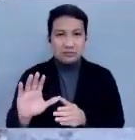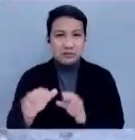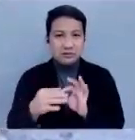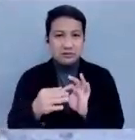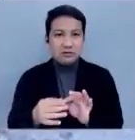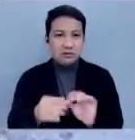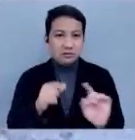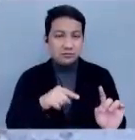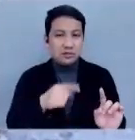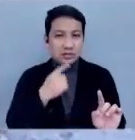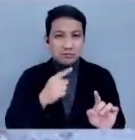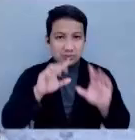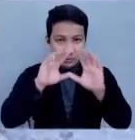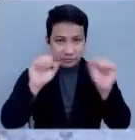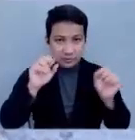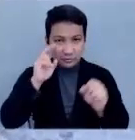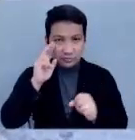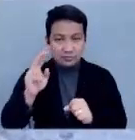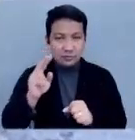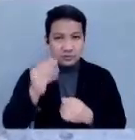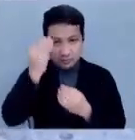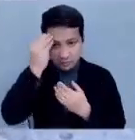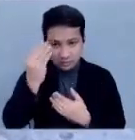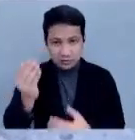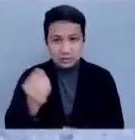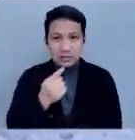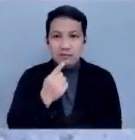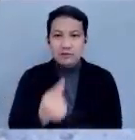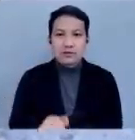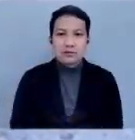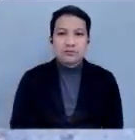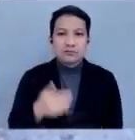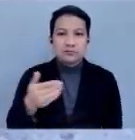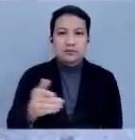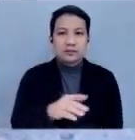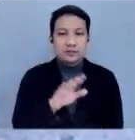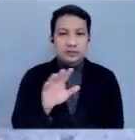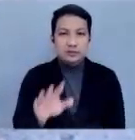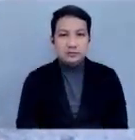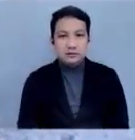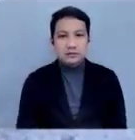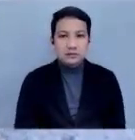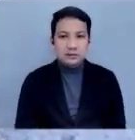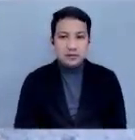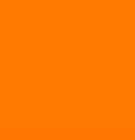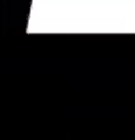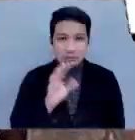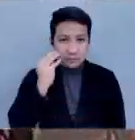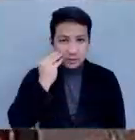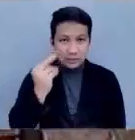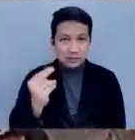si Pangulong Bongbong Marcos ang nagsabi niya. Sa frontline ng balitang yan, si Maricel Halili.